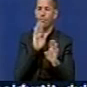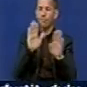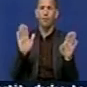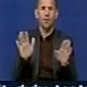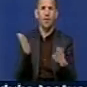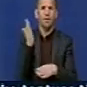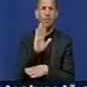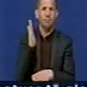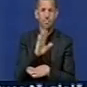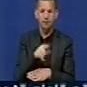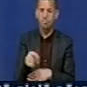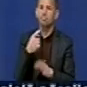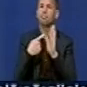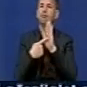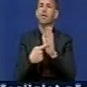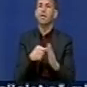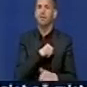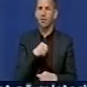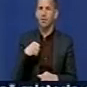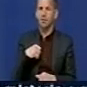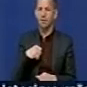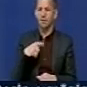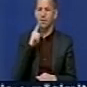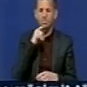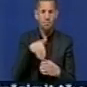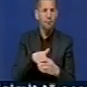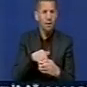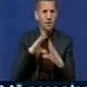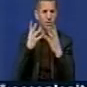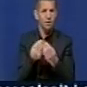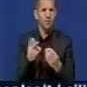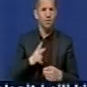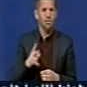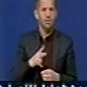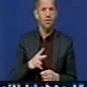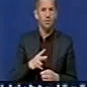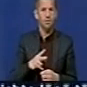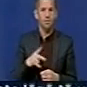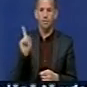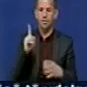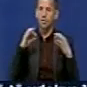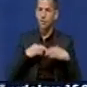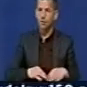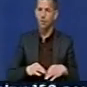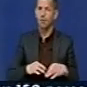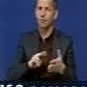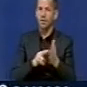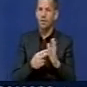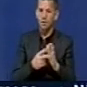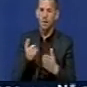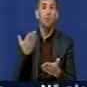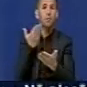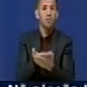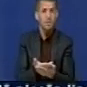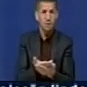që ata të tregojnë veten se janë zgjedhur nga qytetarët, nuk janë zgjedhur nga kryetarët e partive, ata i kanë propozuar, por nuk janë